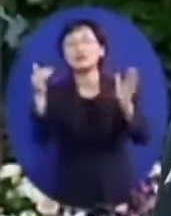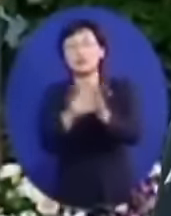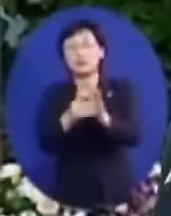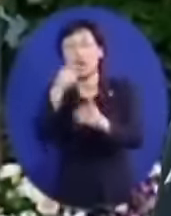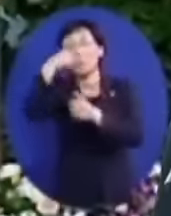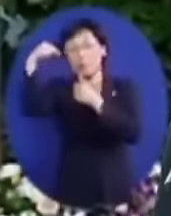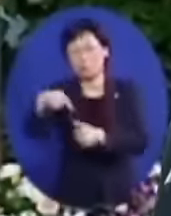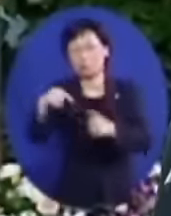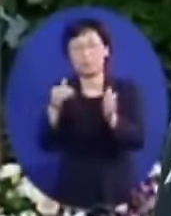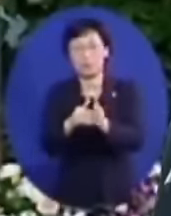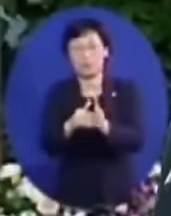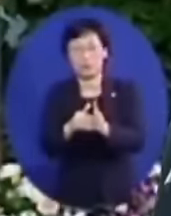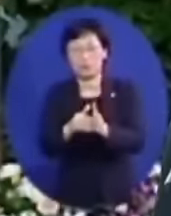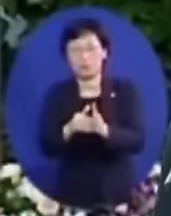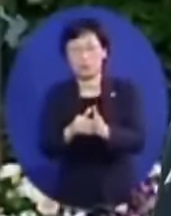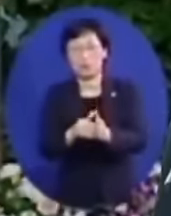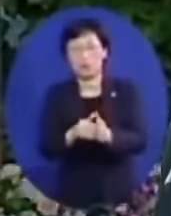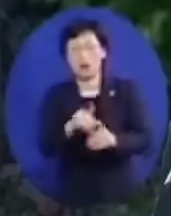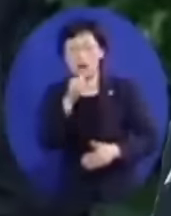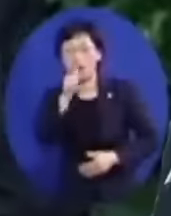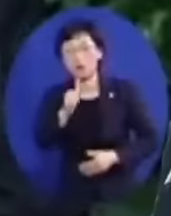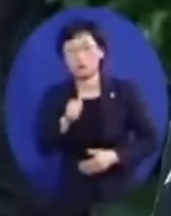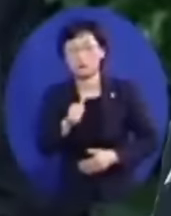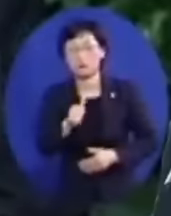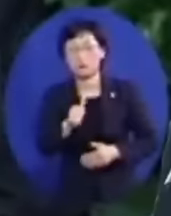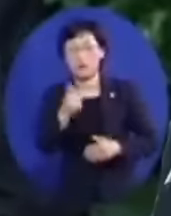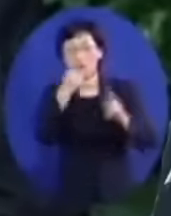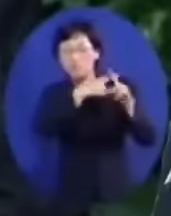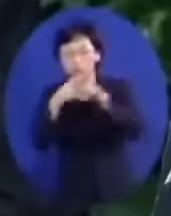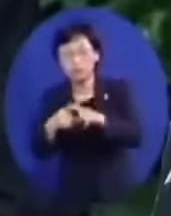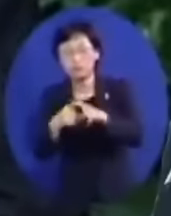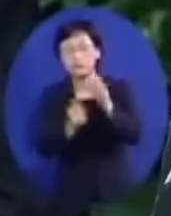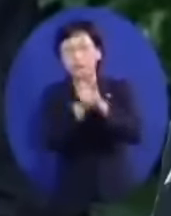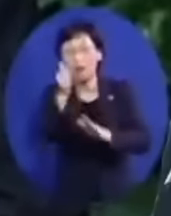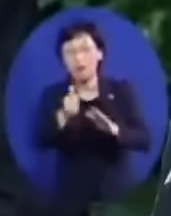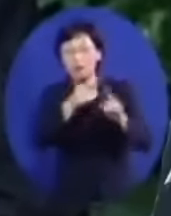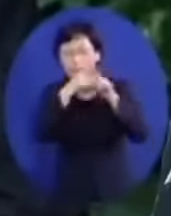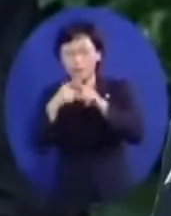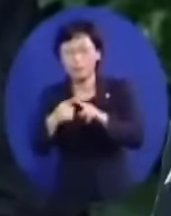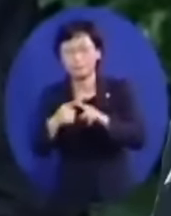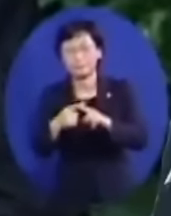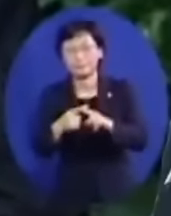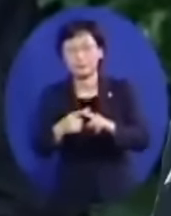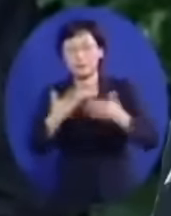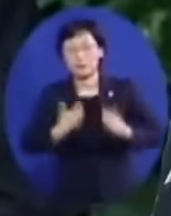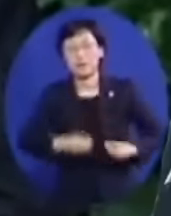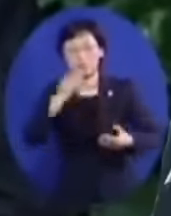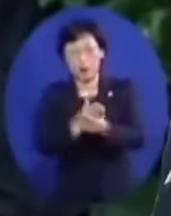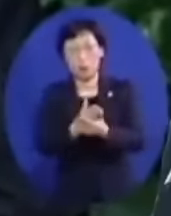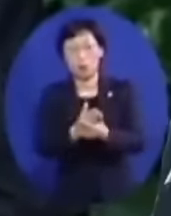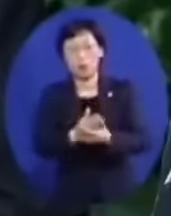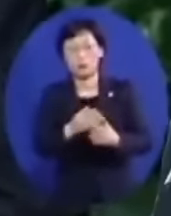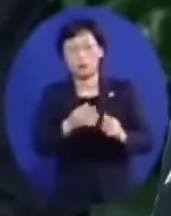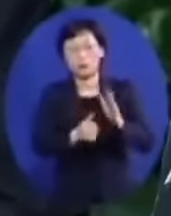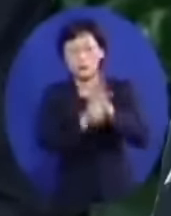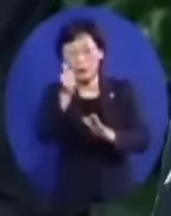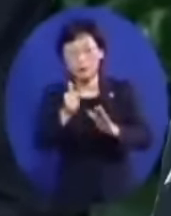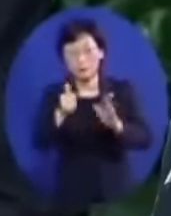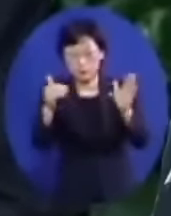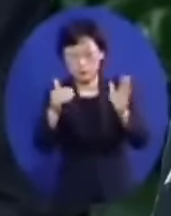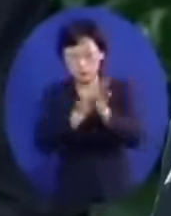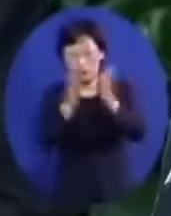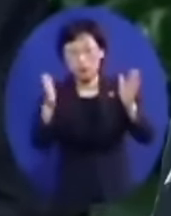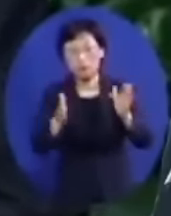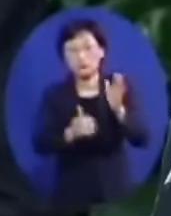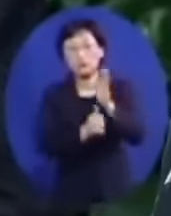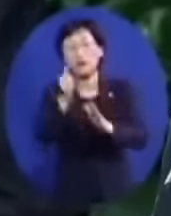명령을 내렸었습니다. 절대 희망으로 시작해서 절망으로 끝나지 마라. 희망을 시작해서 희망으로 끝나라고